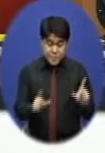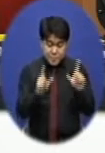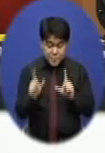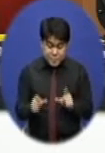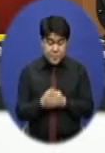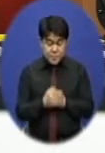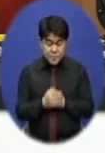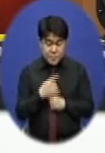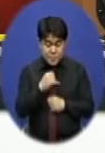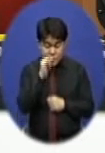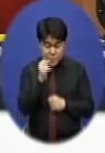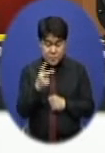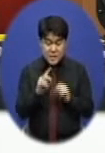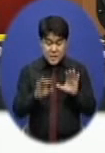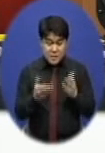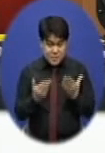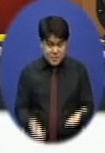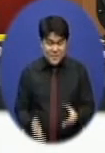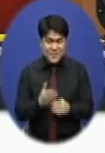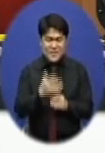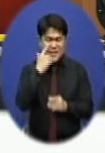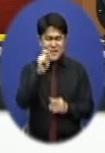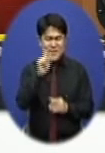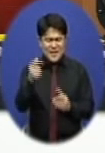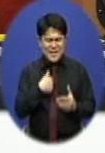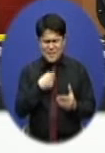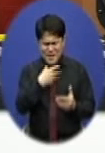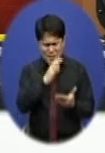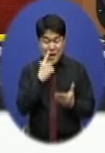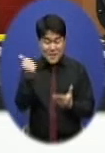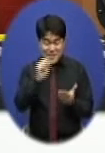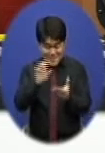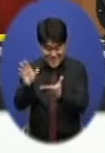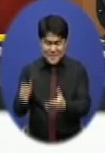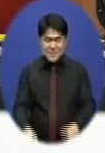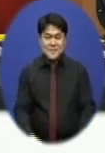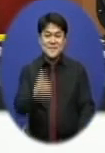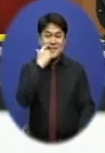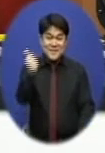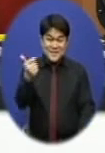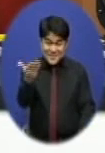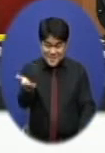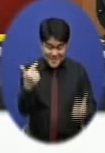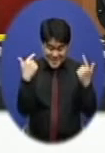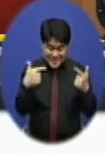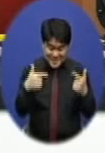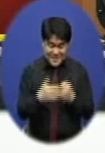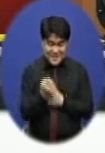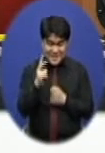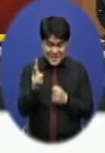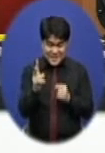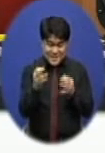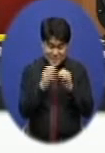했고 지금은 이제 쉬고 있지만. 네. 아버님 하면서 하세요. 저희한테 네. 얘기하지 말고. 네. 아버님한테. 네. 아버님 항상 시집 와서 지금까지